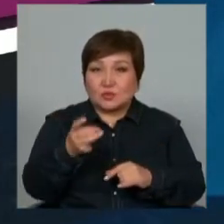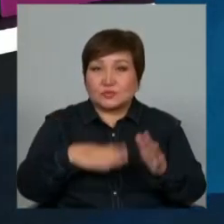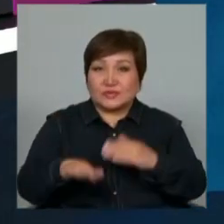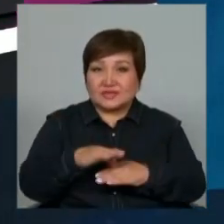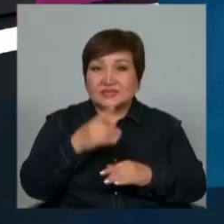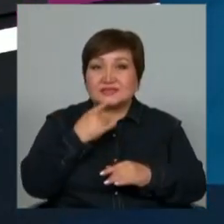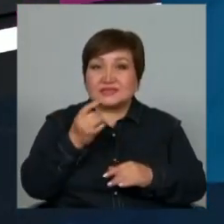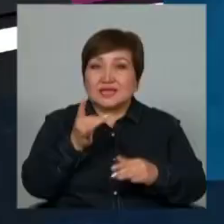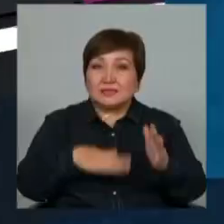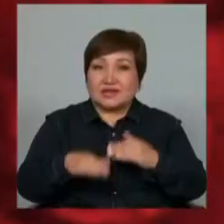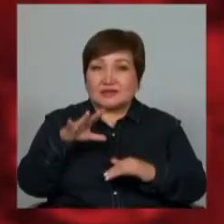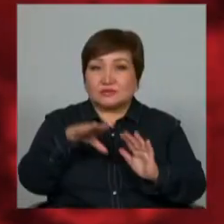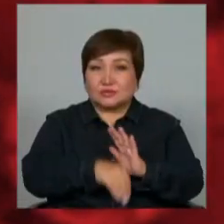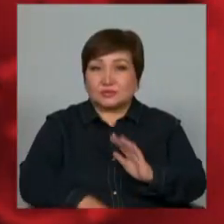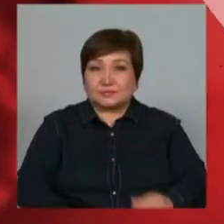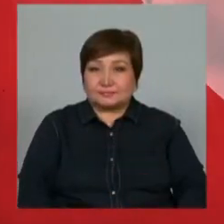тұр.